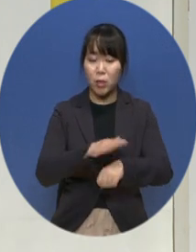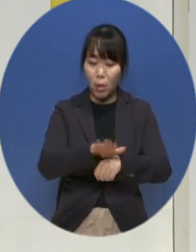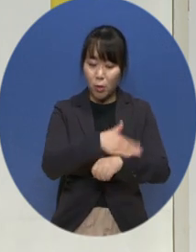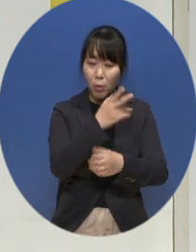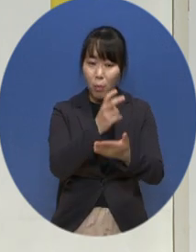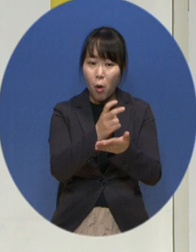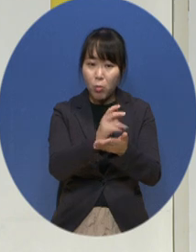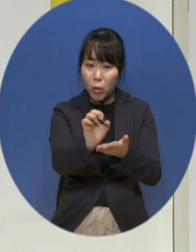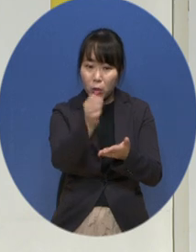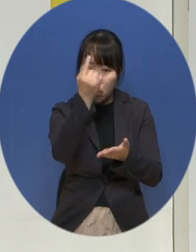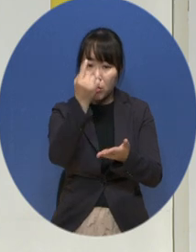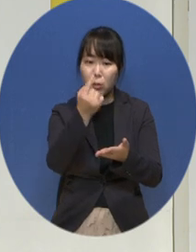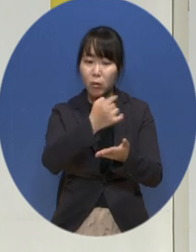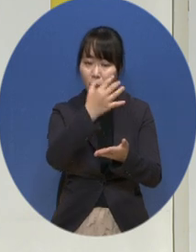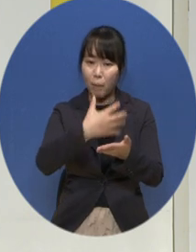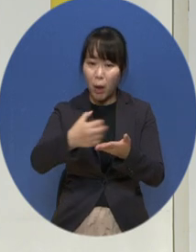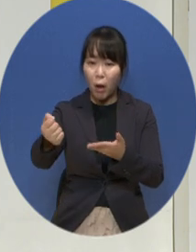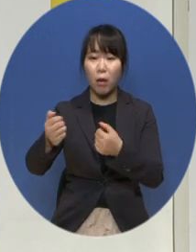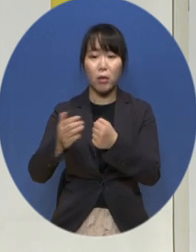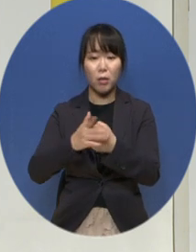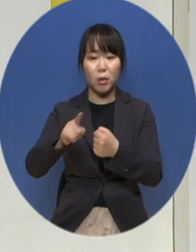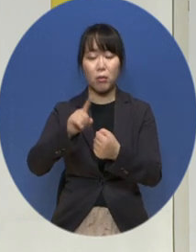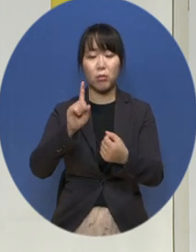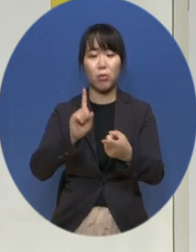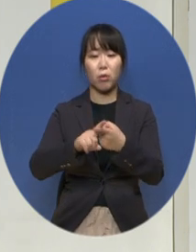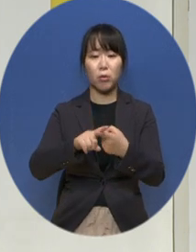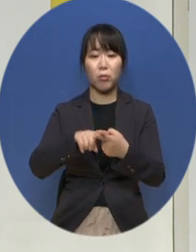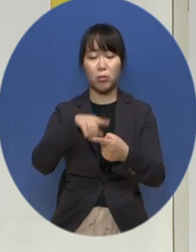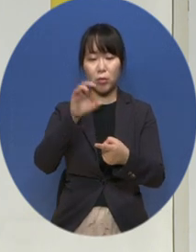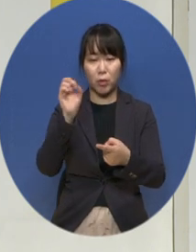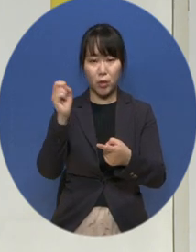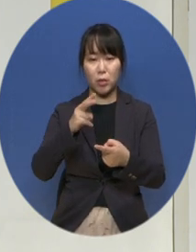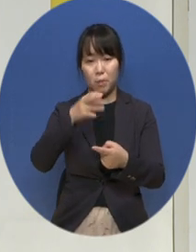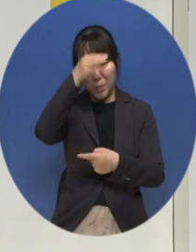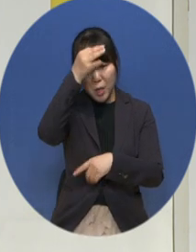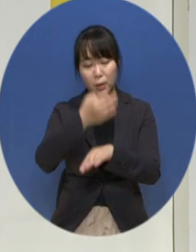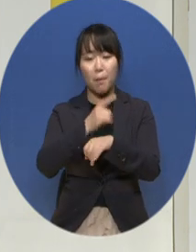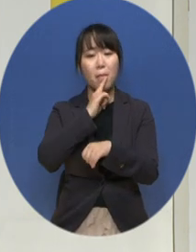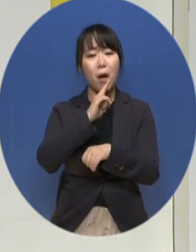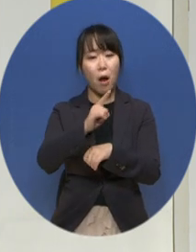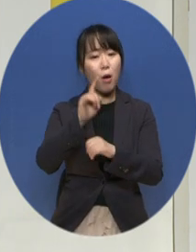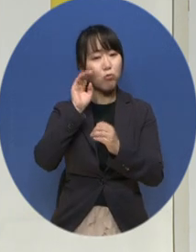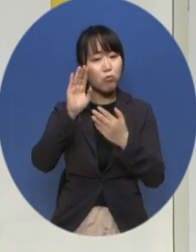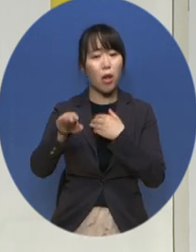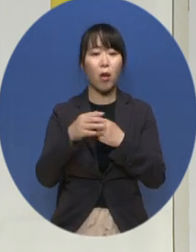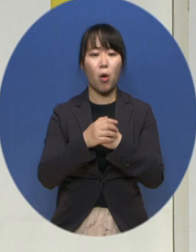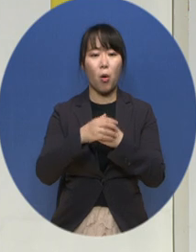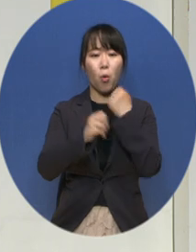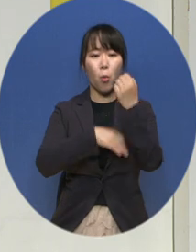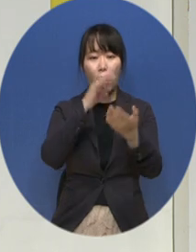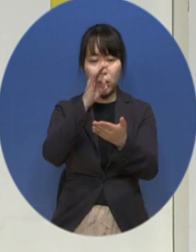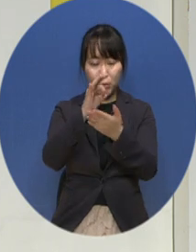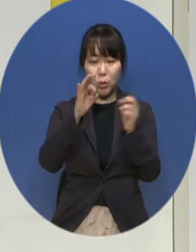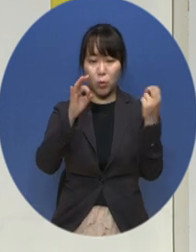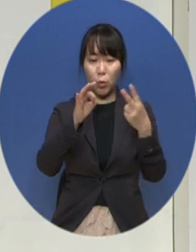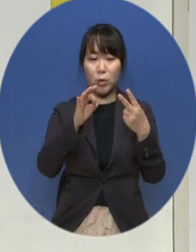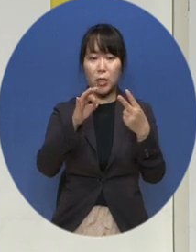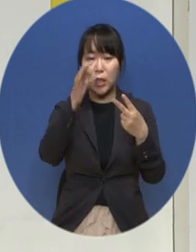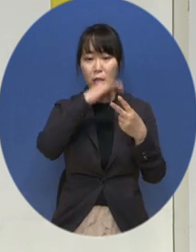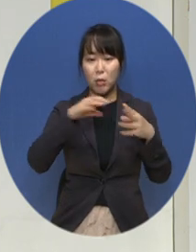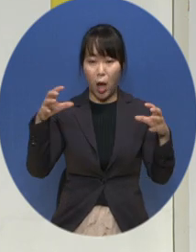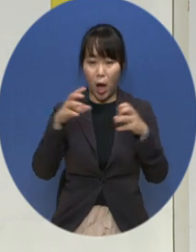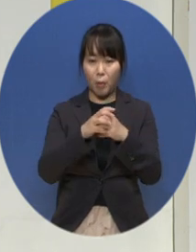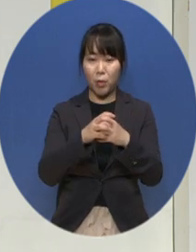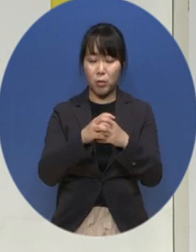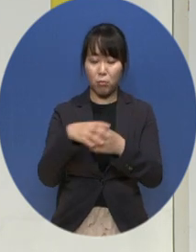법률이 해소 가 파다가 슬퍼 더 갔으니까 사과하고 예 원금 떼다가 이자까지 올려줘야